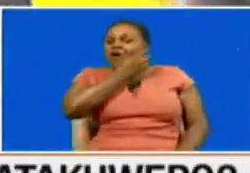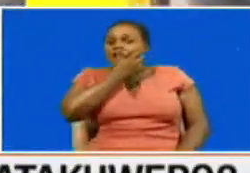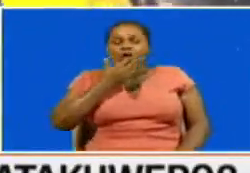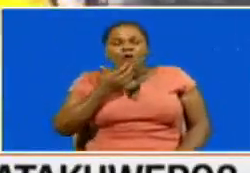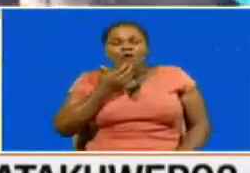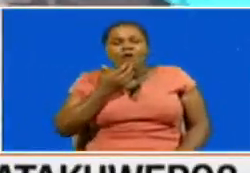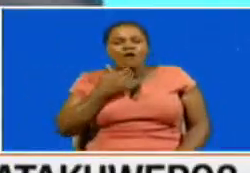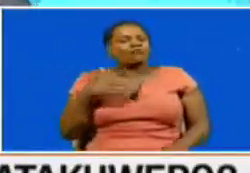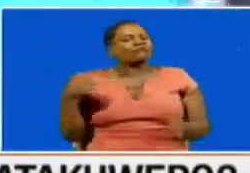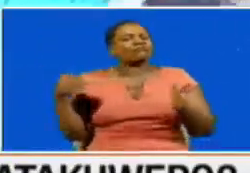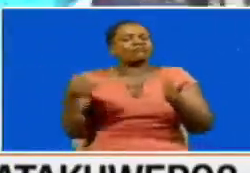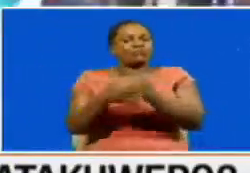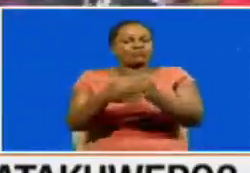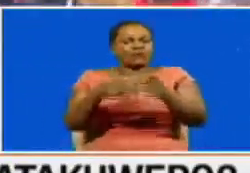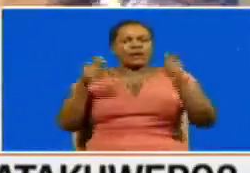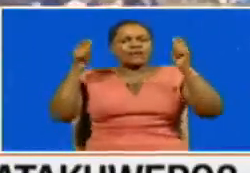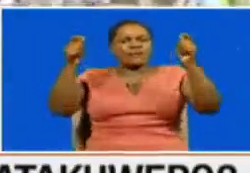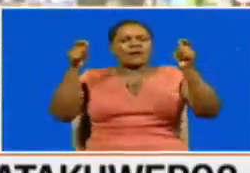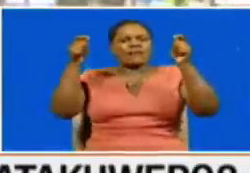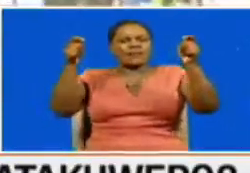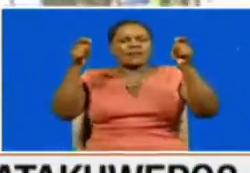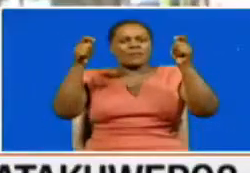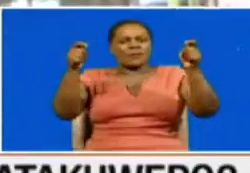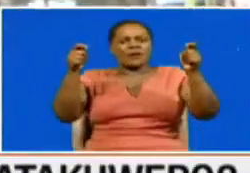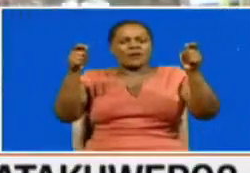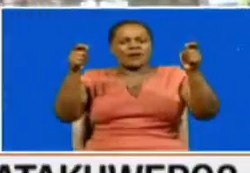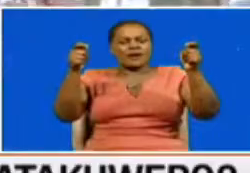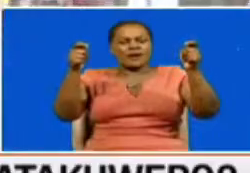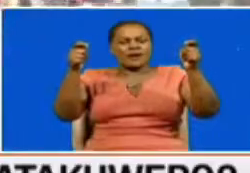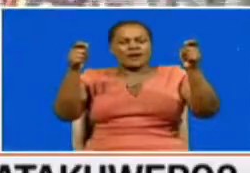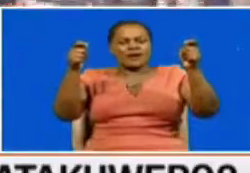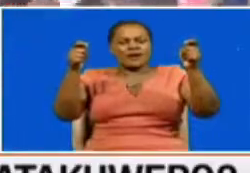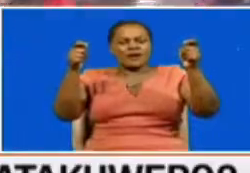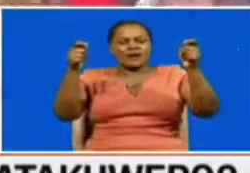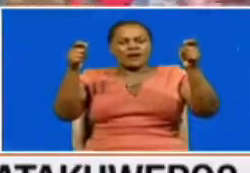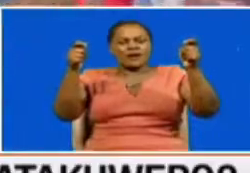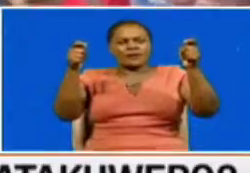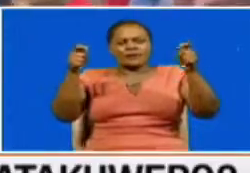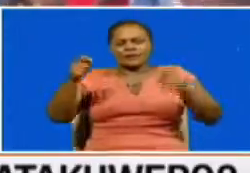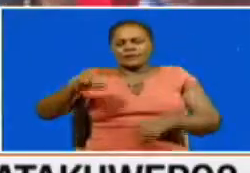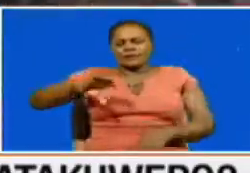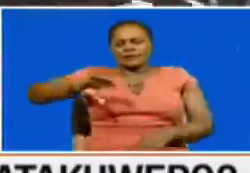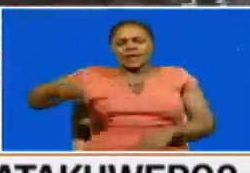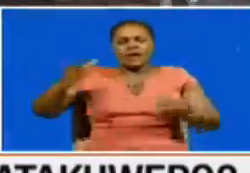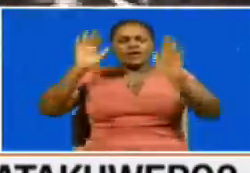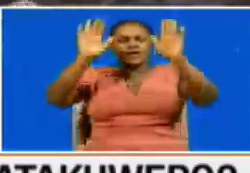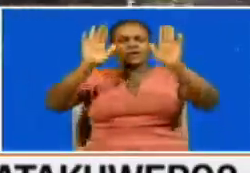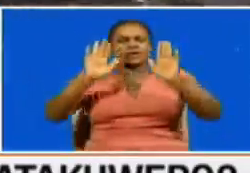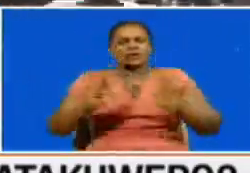Nyang'nyong'o amepiga marufuku kwa muda usiojulikana maandamano hayo katika jiji la Kisumu.